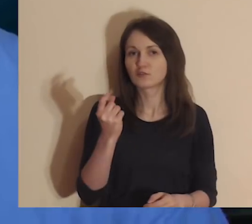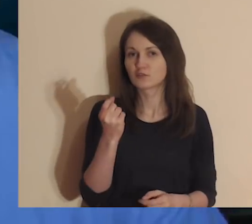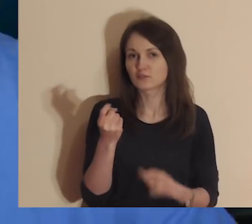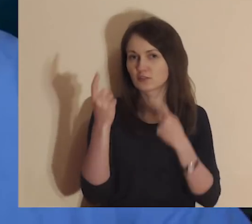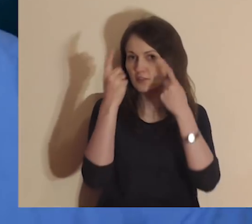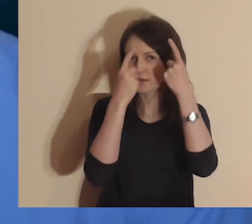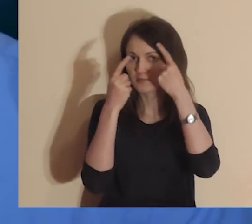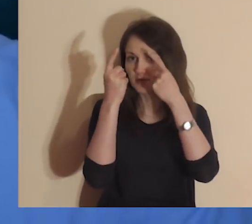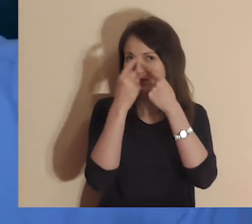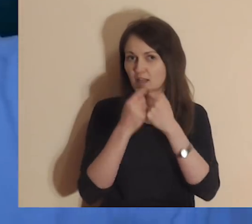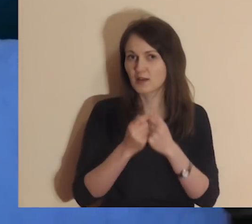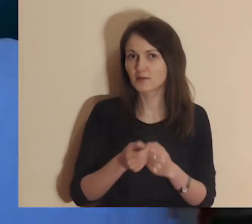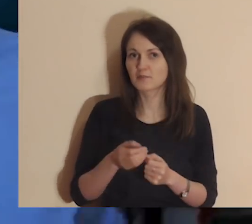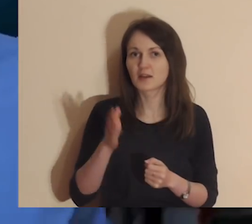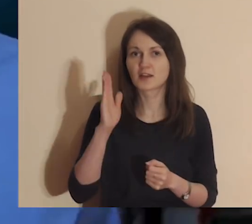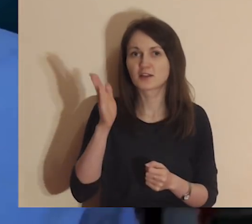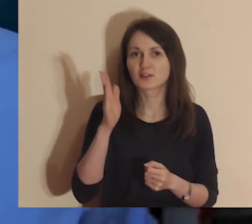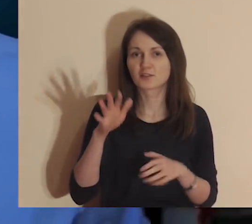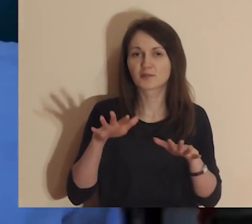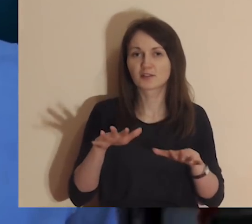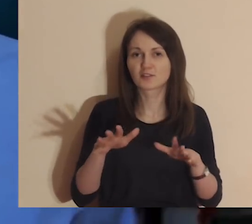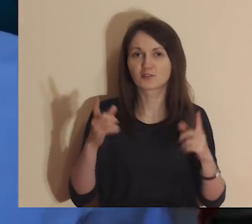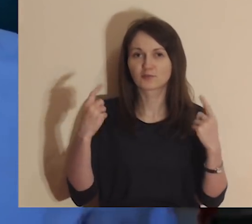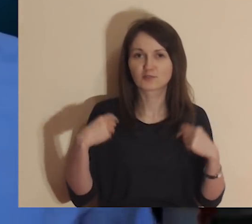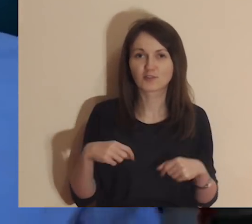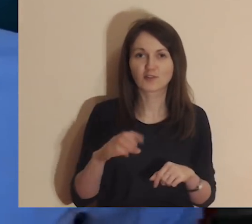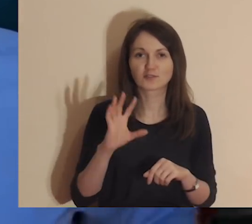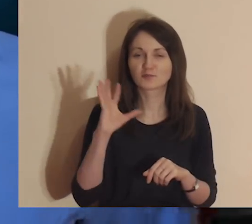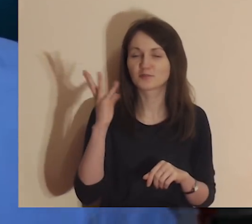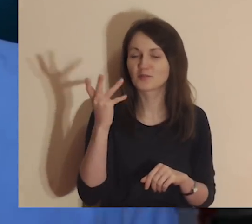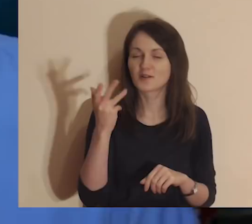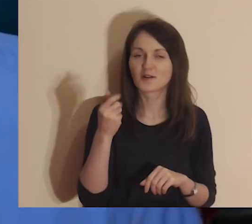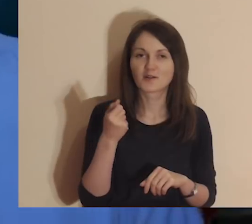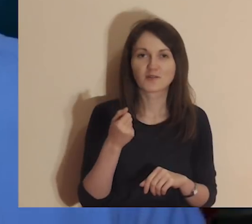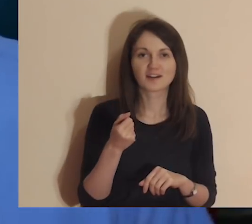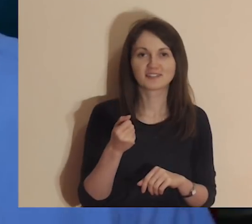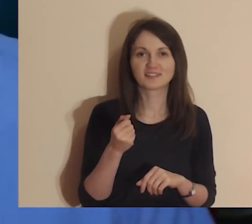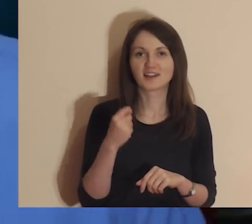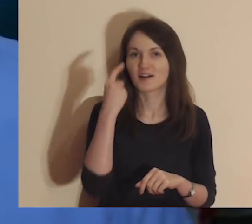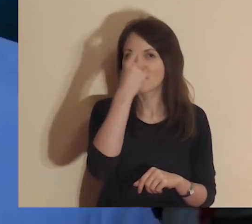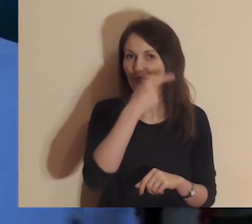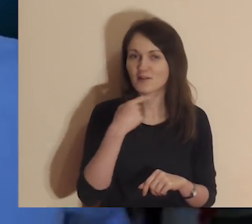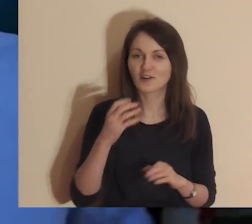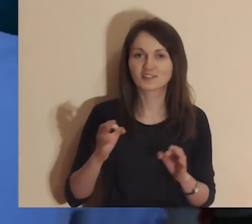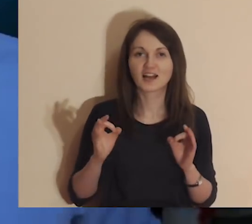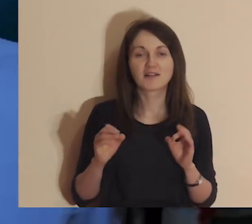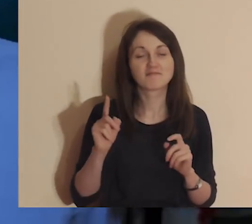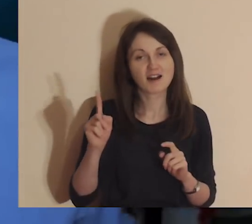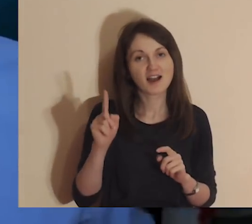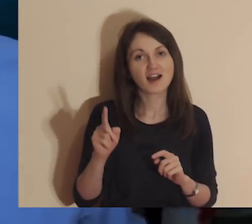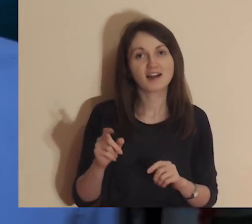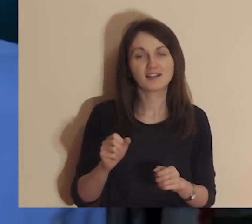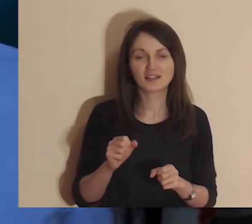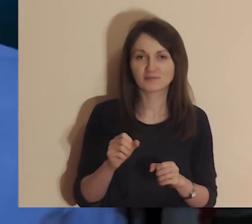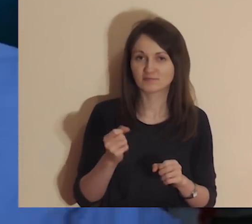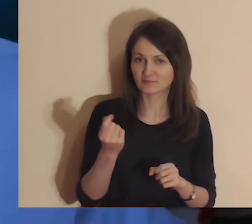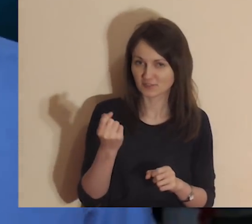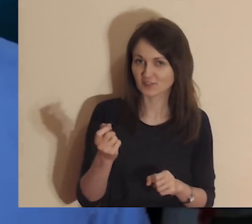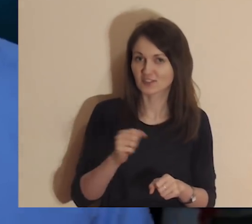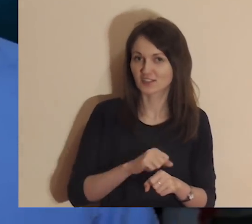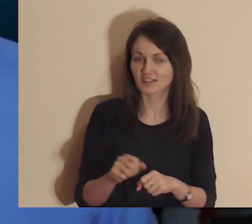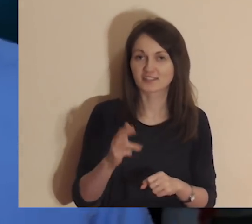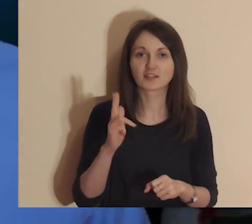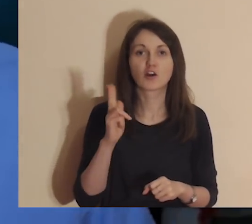Trochę się zastanawiałem, czy przy takiej pogodzie będą tu jakieś osoby dzisiaj na medytacji, no ale trochę jest nas tutaj dzisiaj, więc normalnie medytację robimy. Kto może,